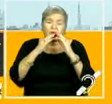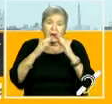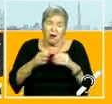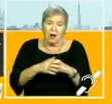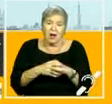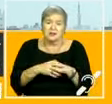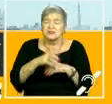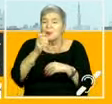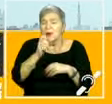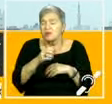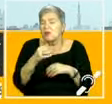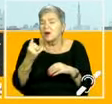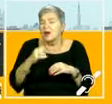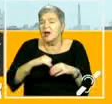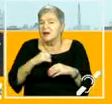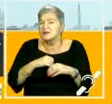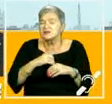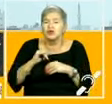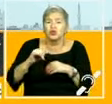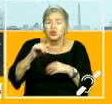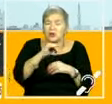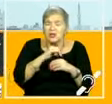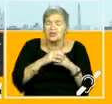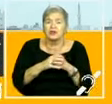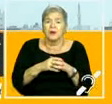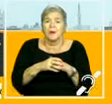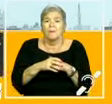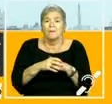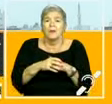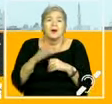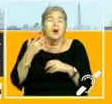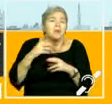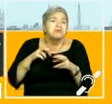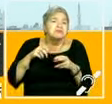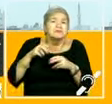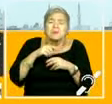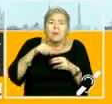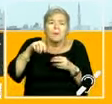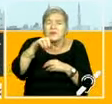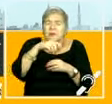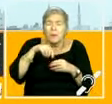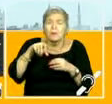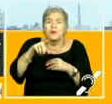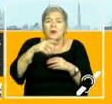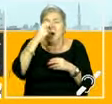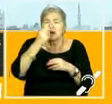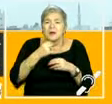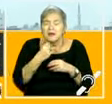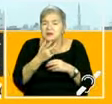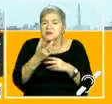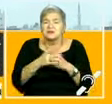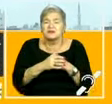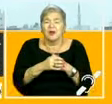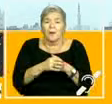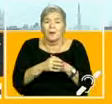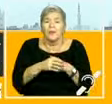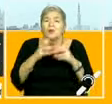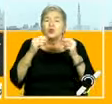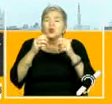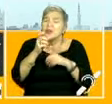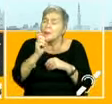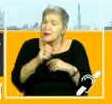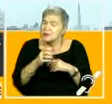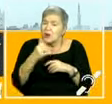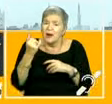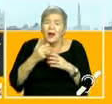cetățeni care sunt turiști, pelerini. Situația este volatilă. Sunt multe persoane